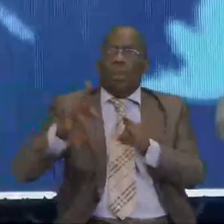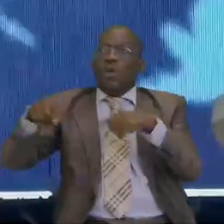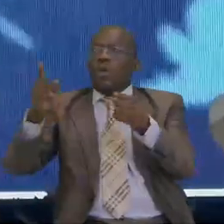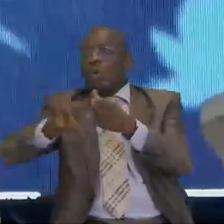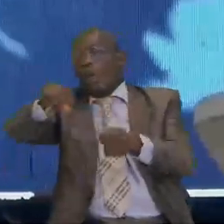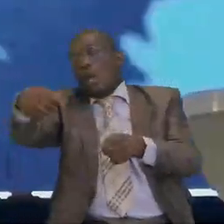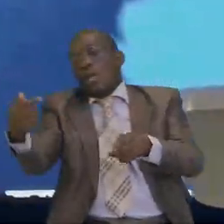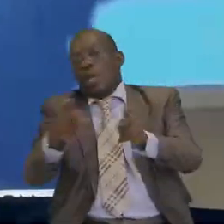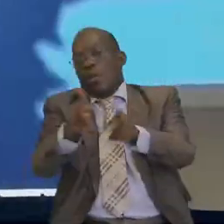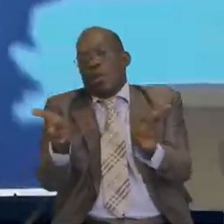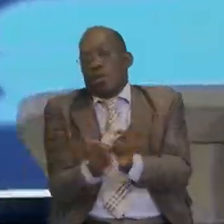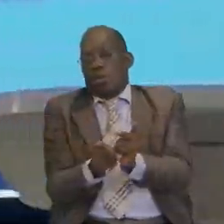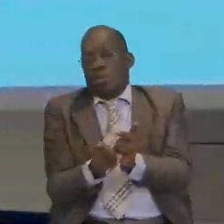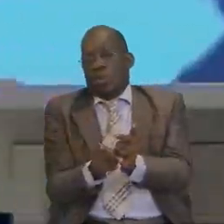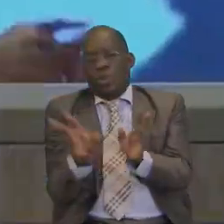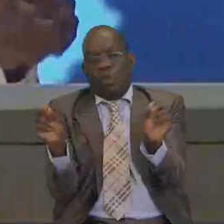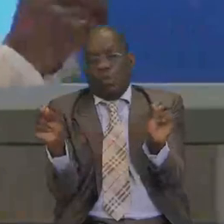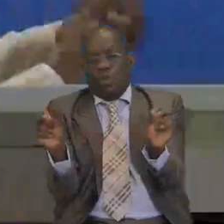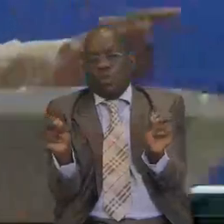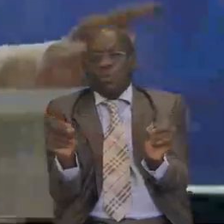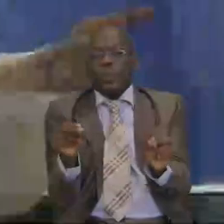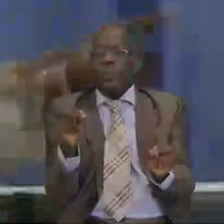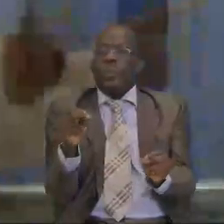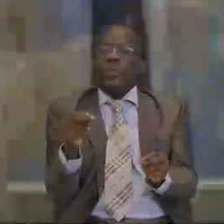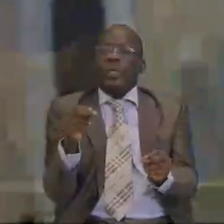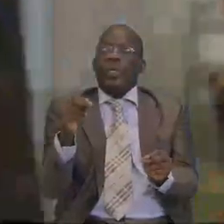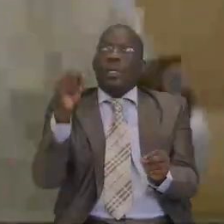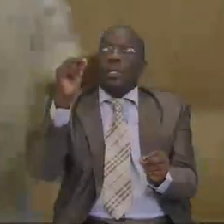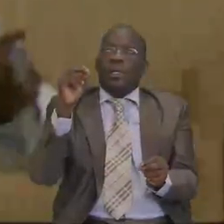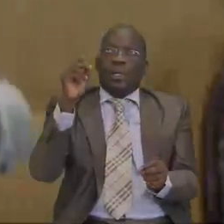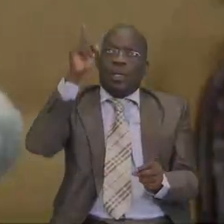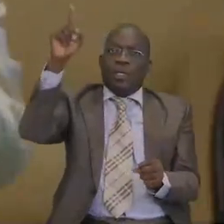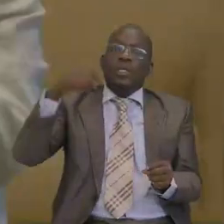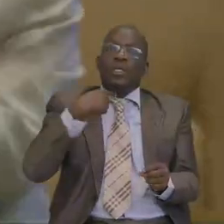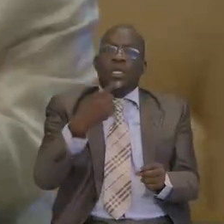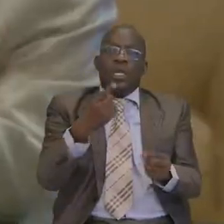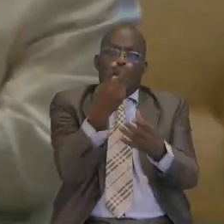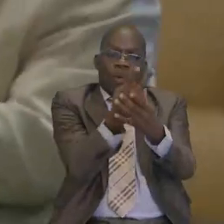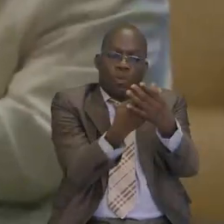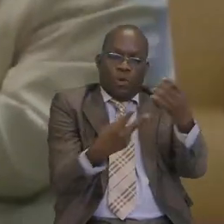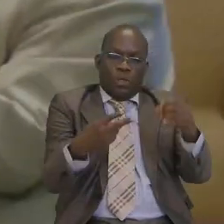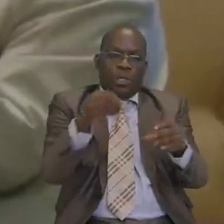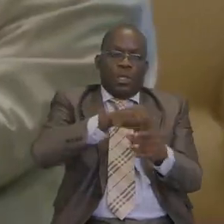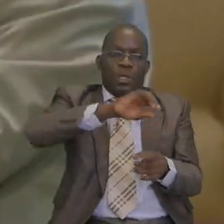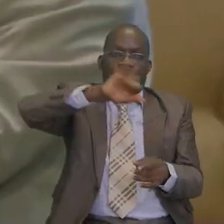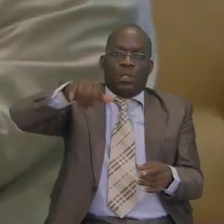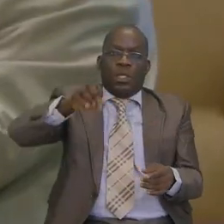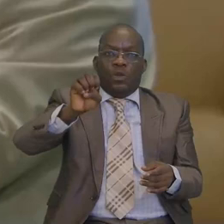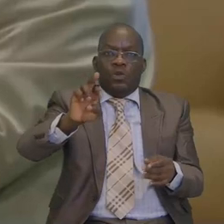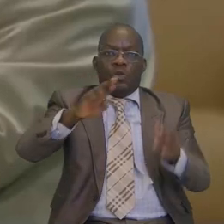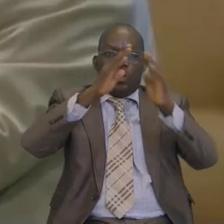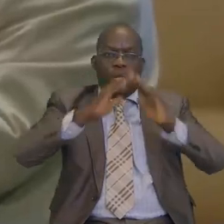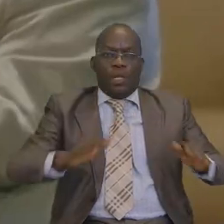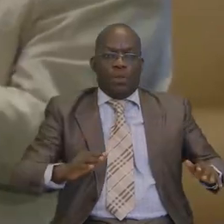aller au lieu suivant, dans la Judée. Il a dit, à la fois à Jérusalem, et dans la Judée,